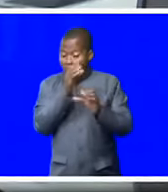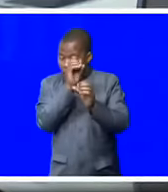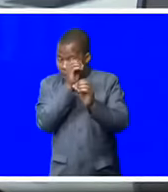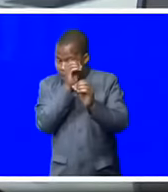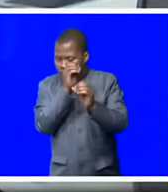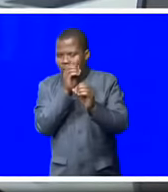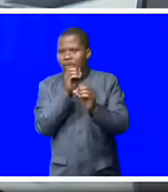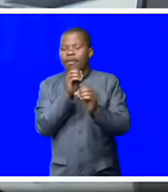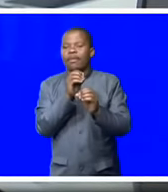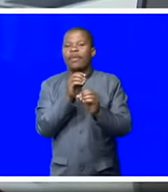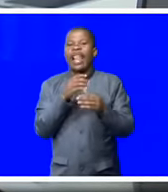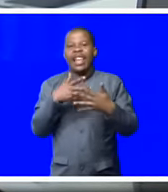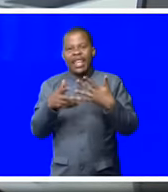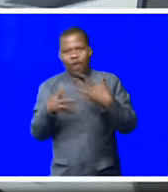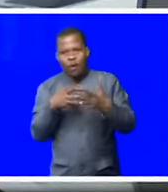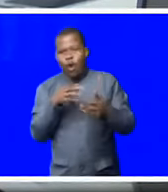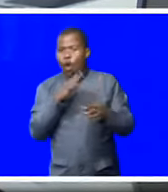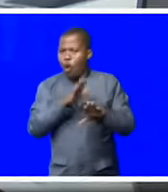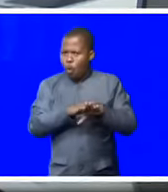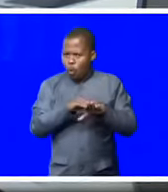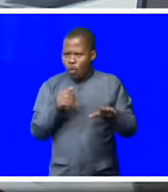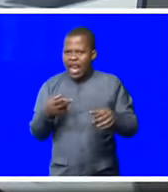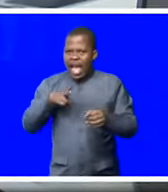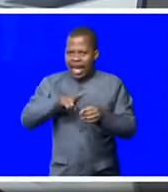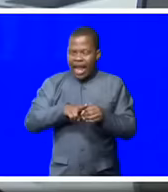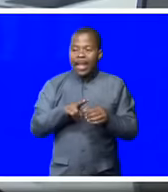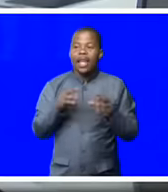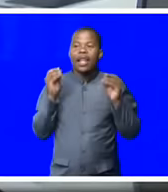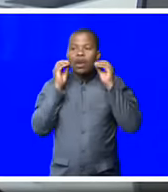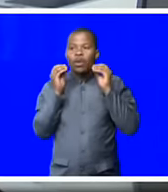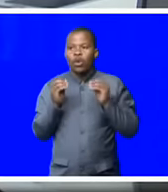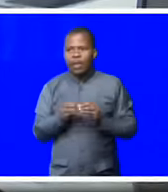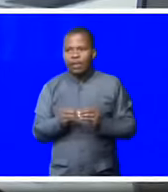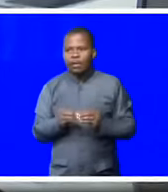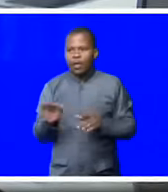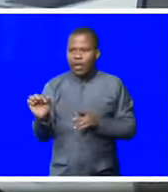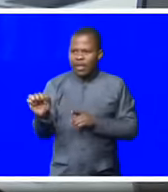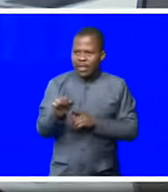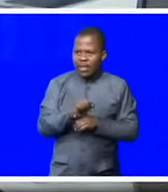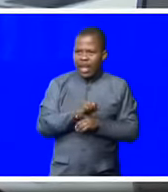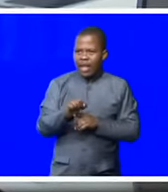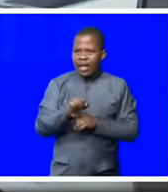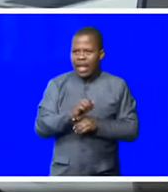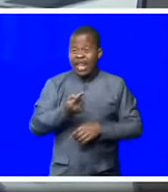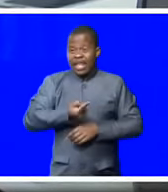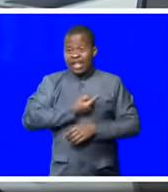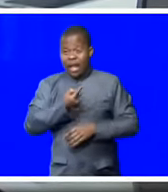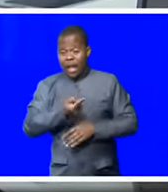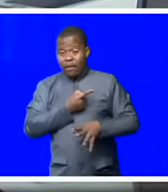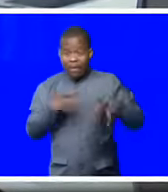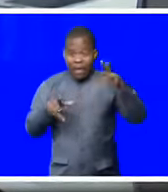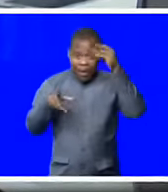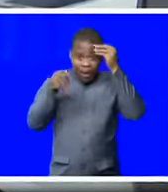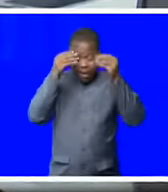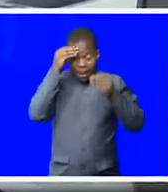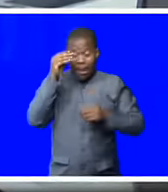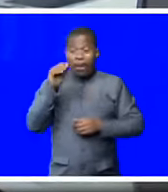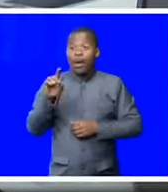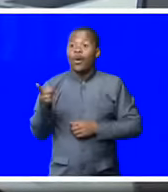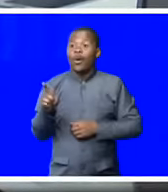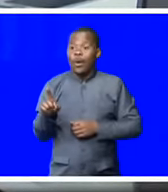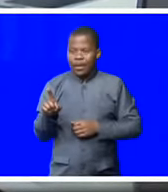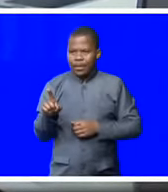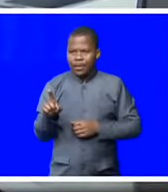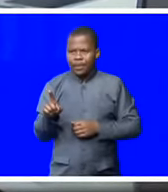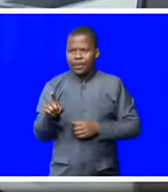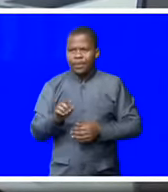inike lapho. Nakuthenwa labo dokotela nami nje into lengiyifunzile ezisebenza lo msebenzi